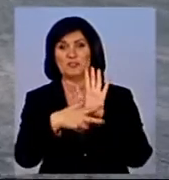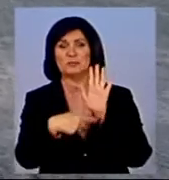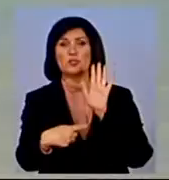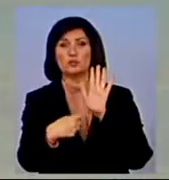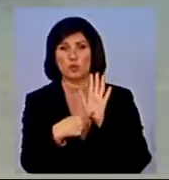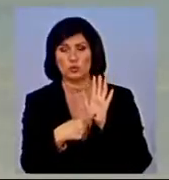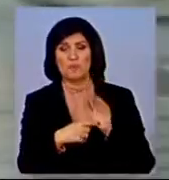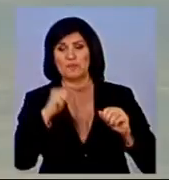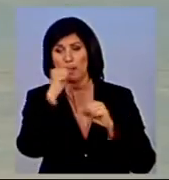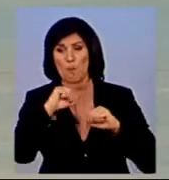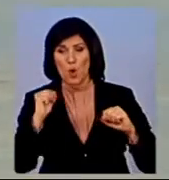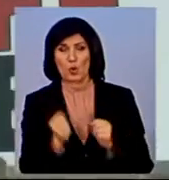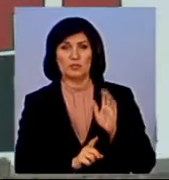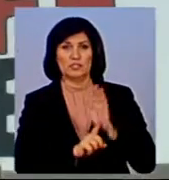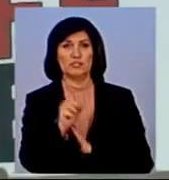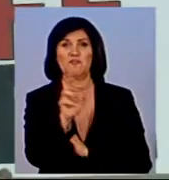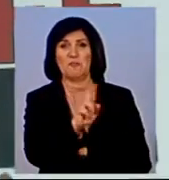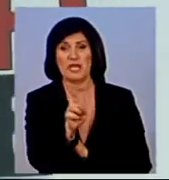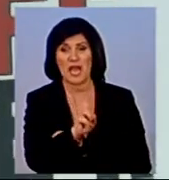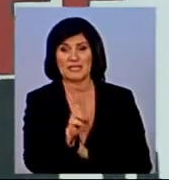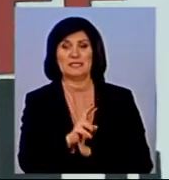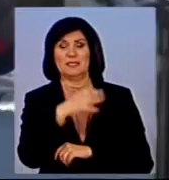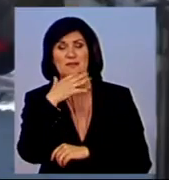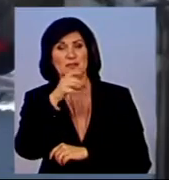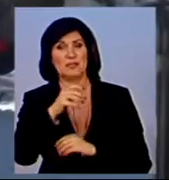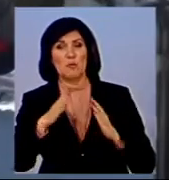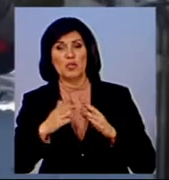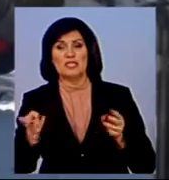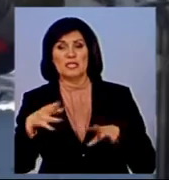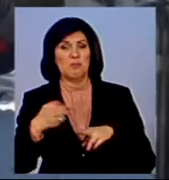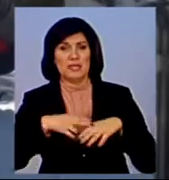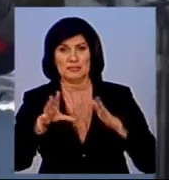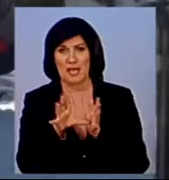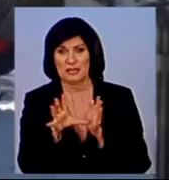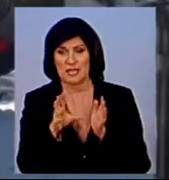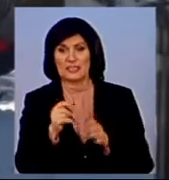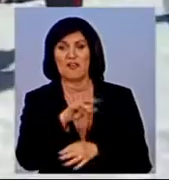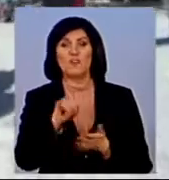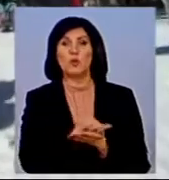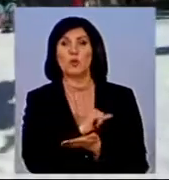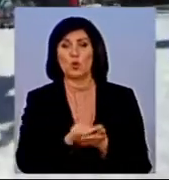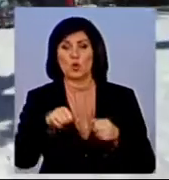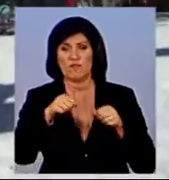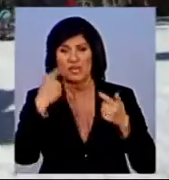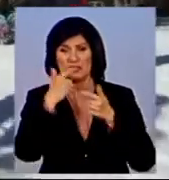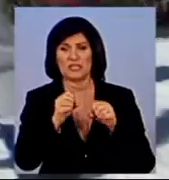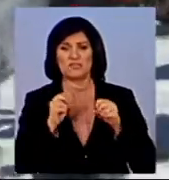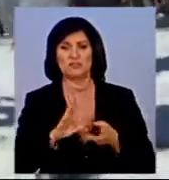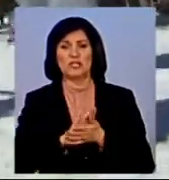1986-го. Морози прийшли на схід США у п'ятницю. Тисячі будинків залишилися без електрики. У Нью-Йорку місцева влада оголосила